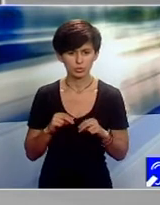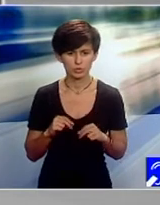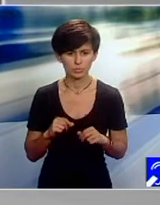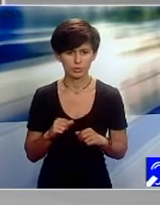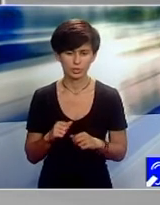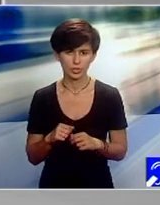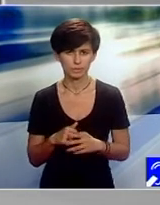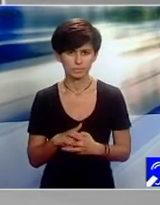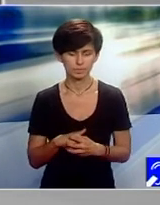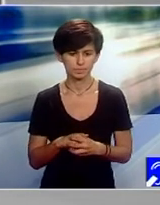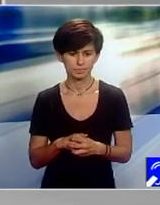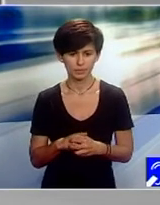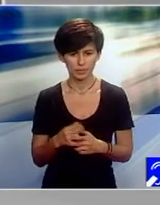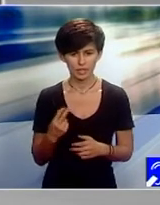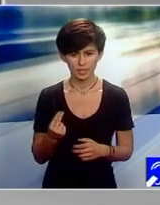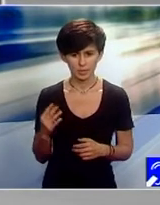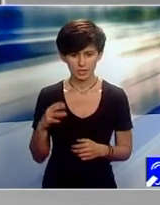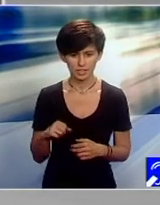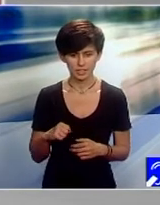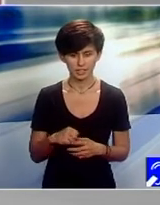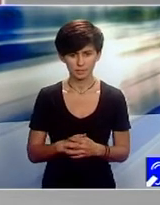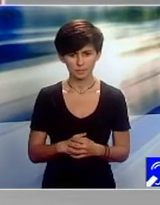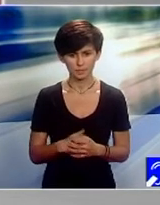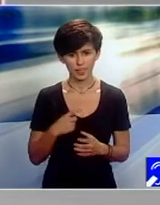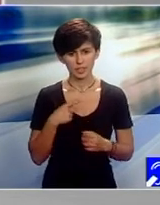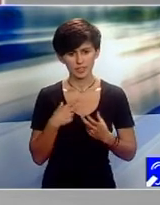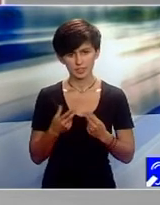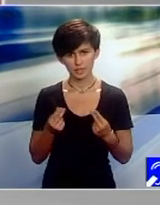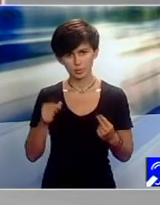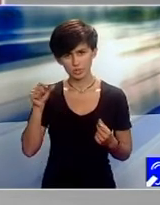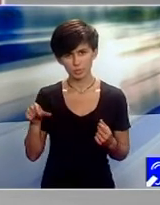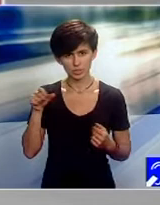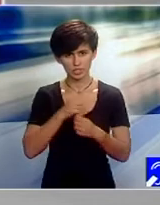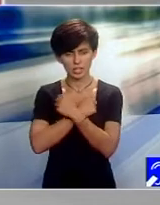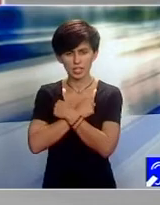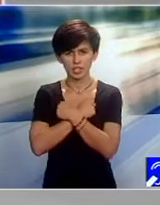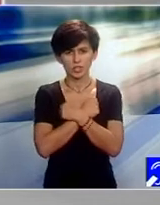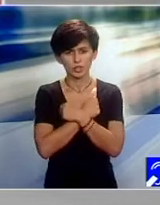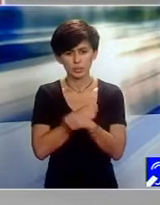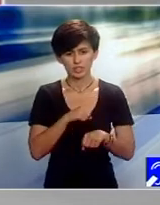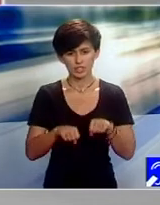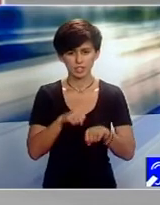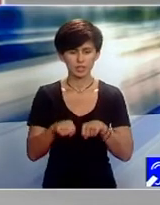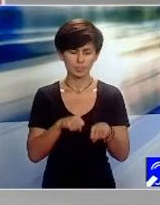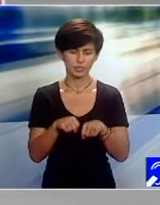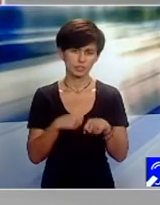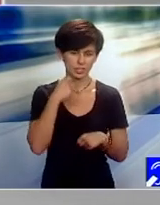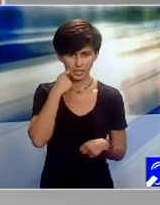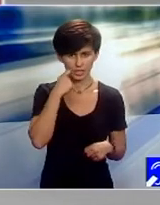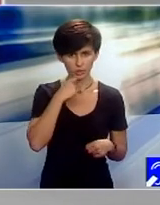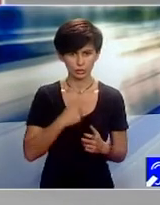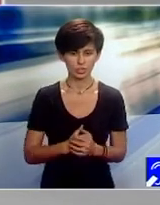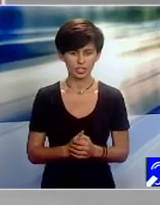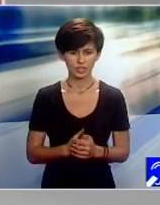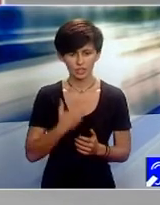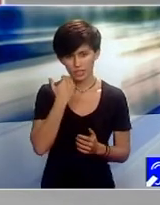seara, bine ați venit! Sunt destul de mulți iubitori ai mersului pe bicicletă la Cluj-Napoca și de fiecare dată